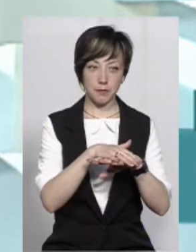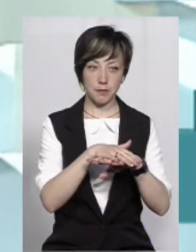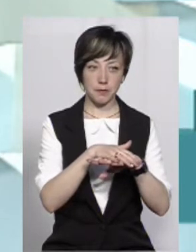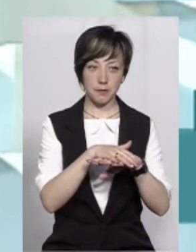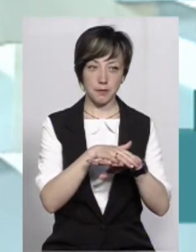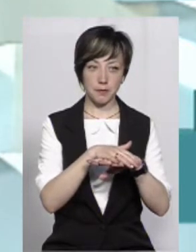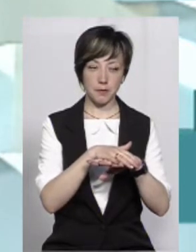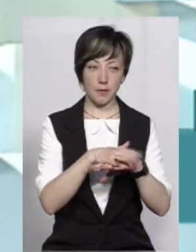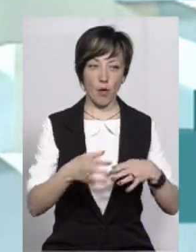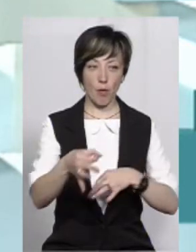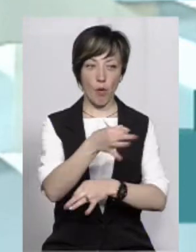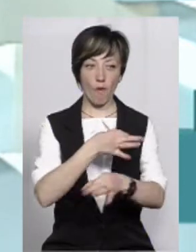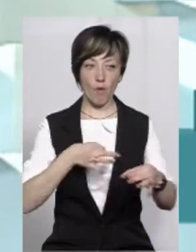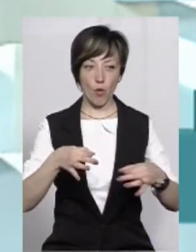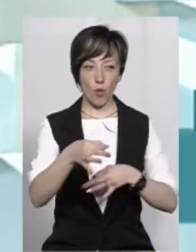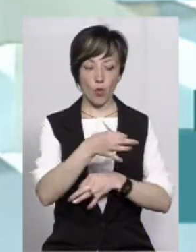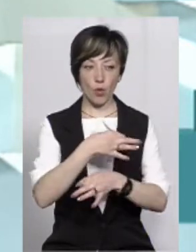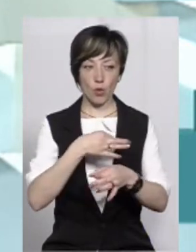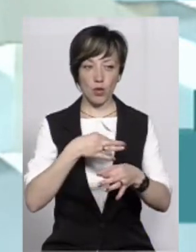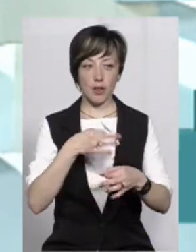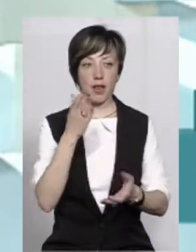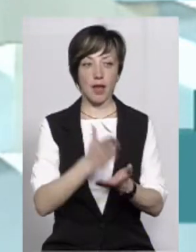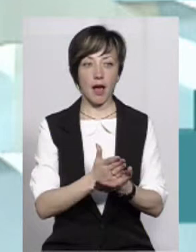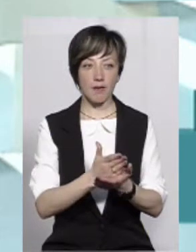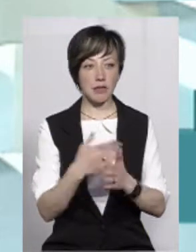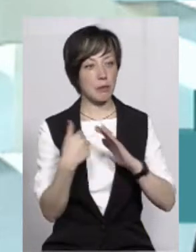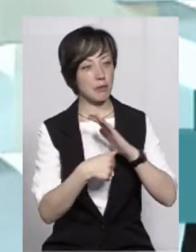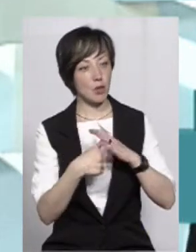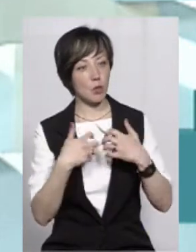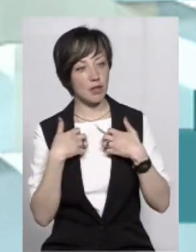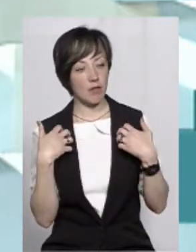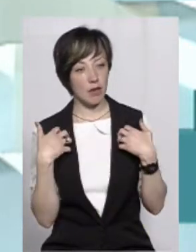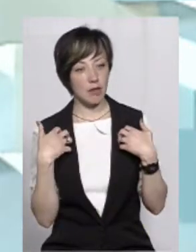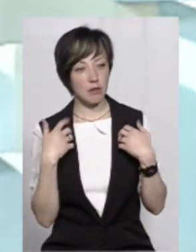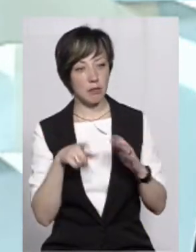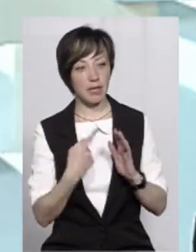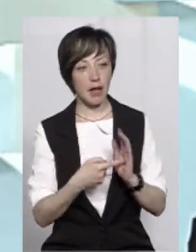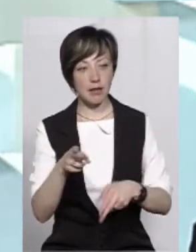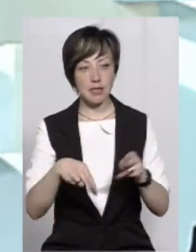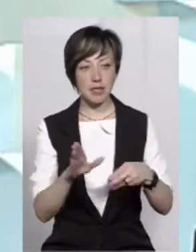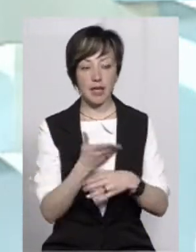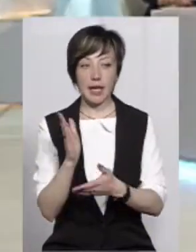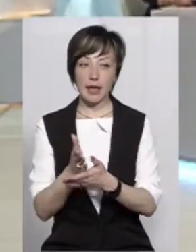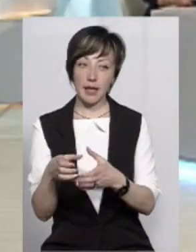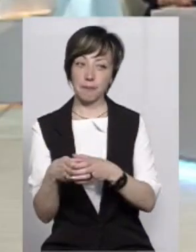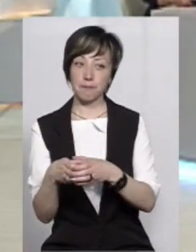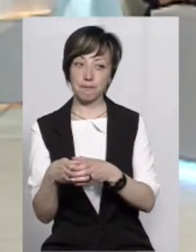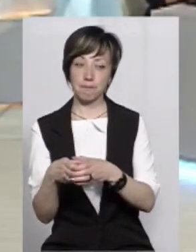який обговорює наявність безпритульних тварин, питання стерилізації. І